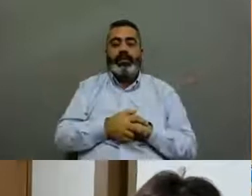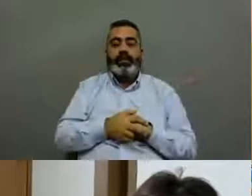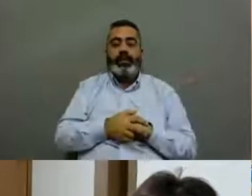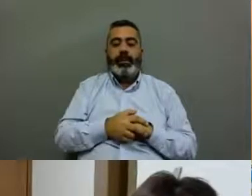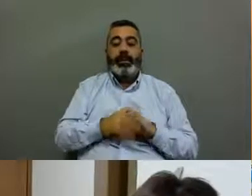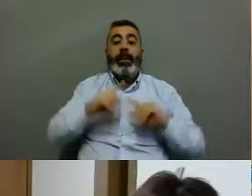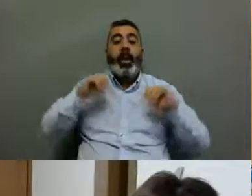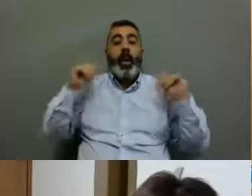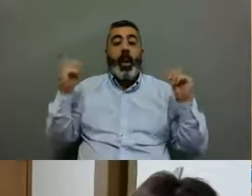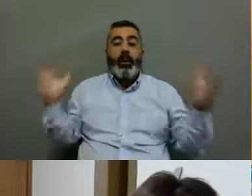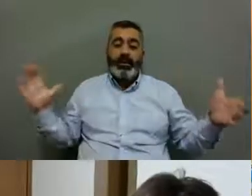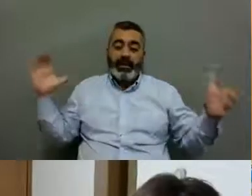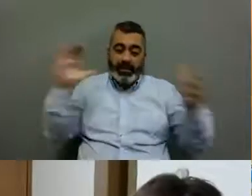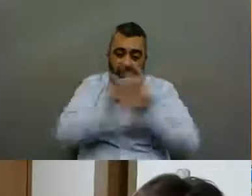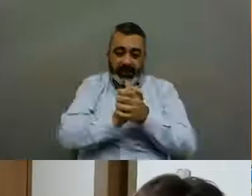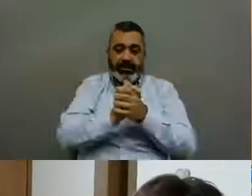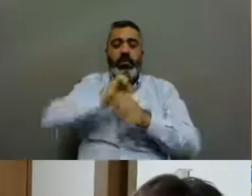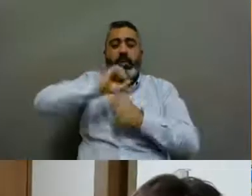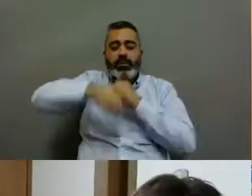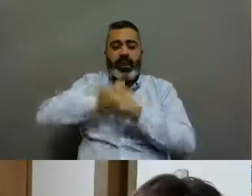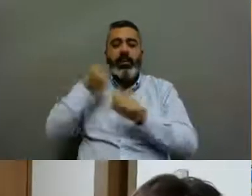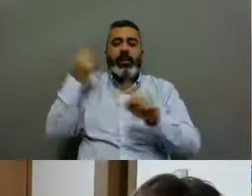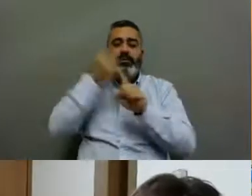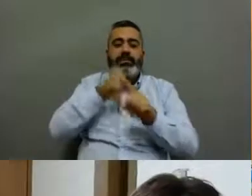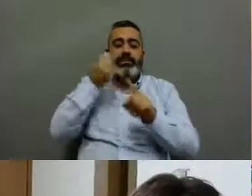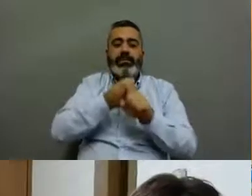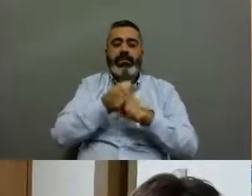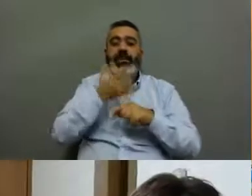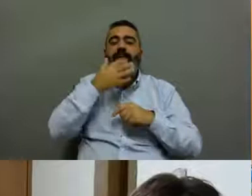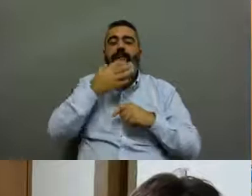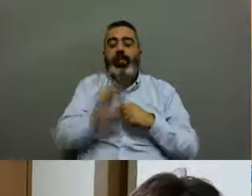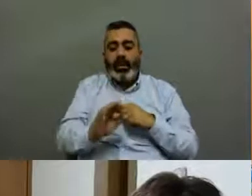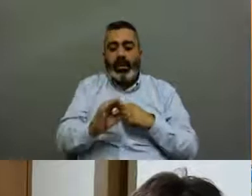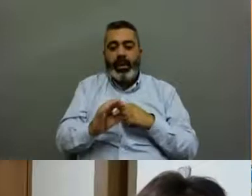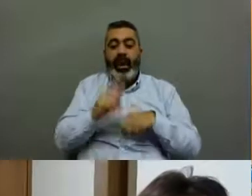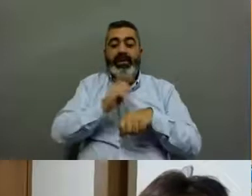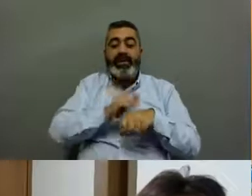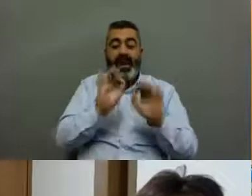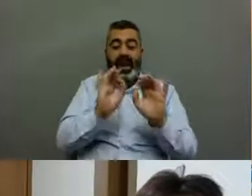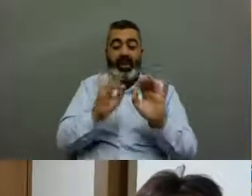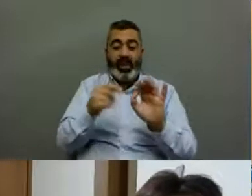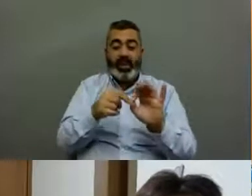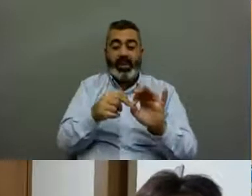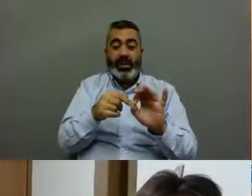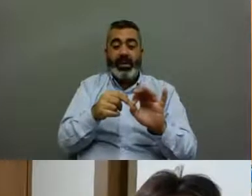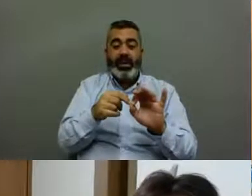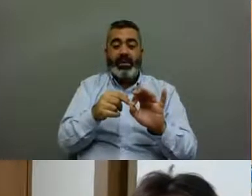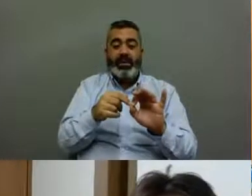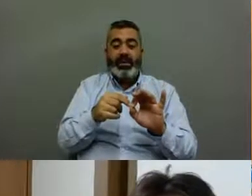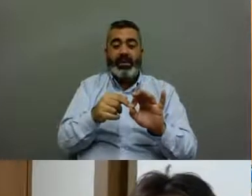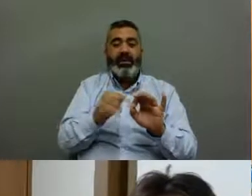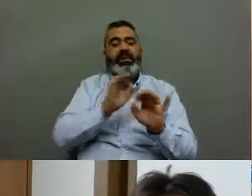Όλοι μαζί θα συνεχίσουμε να προσπαθούμε, γιατί δυστυχώς την έννοια της κανονικότητας θα την